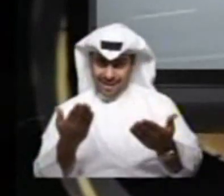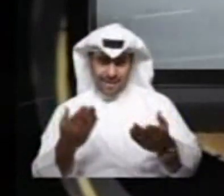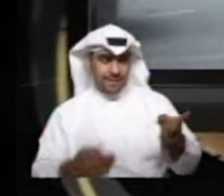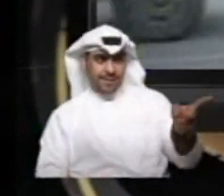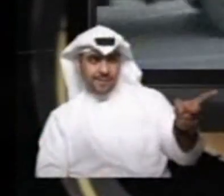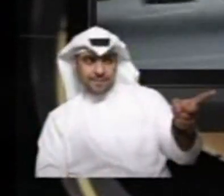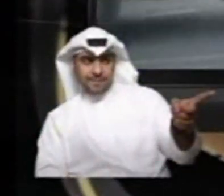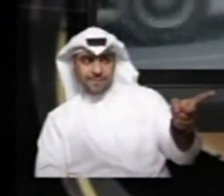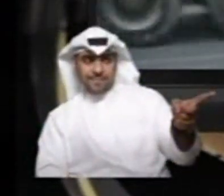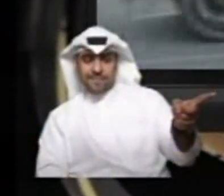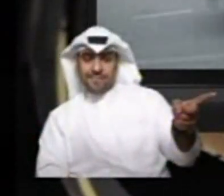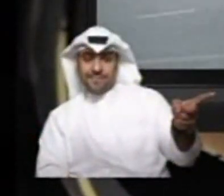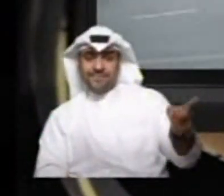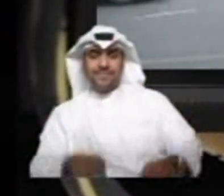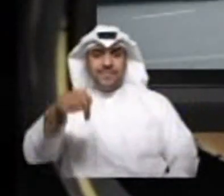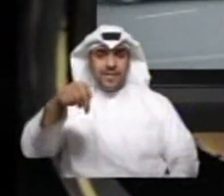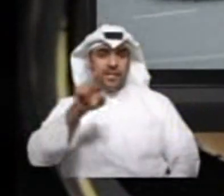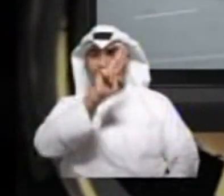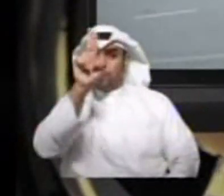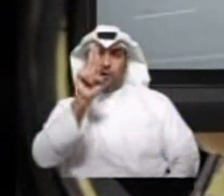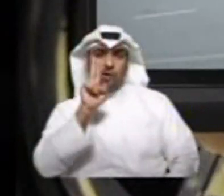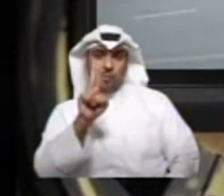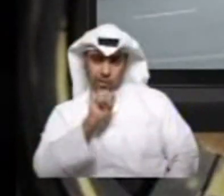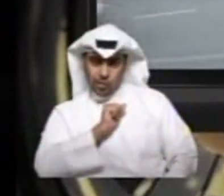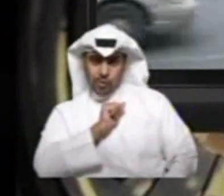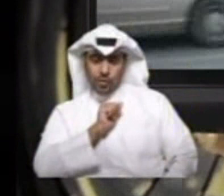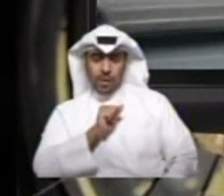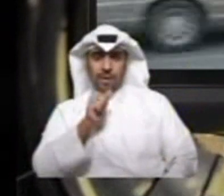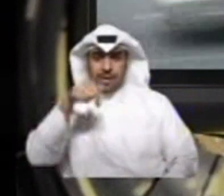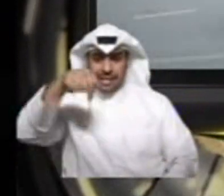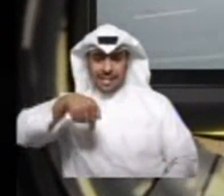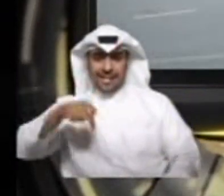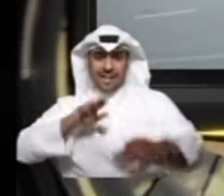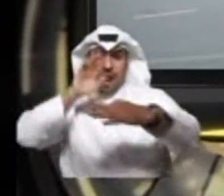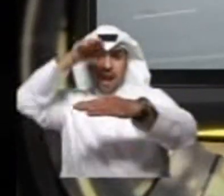كيف تصف الوضع لنا حتى الآن في نفق المنقف؟